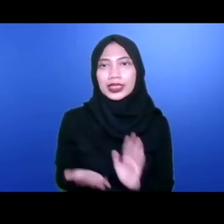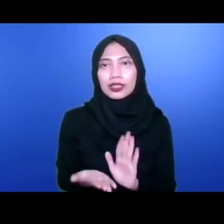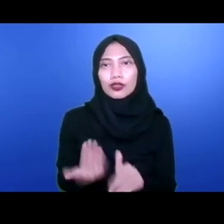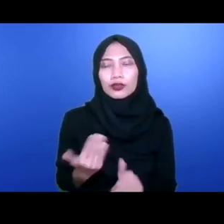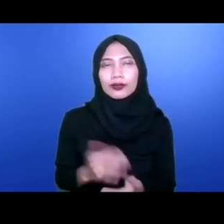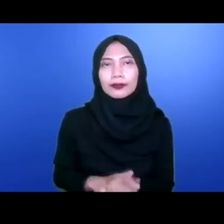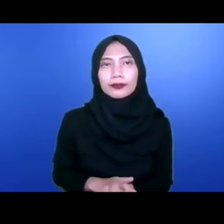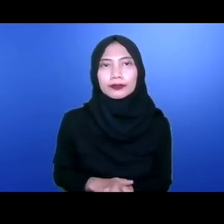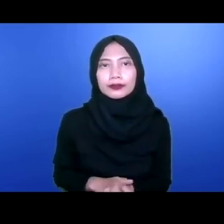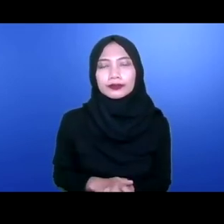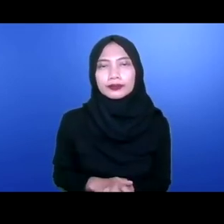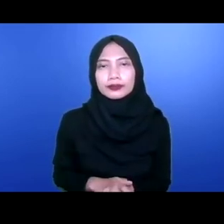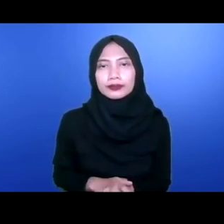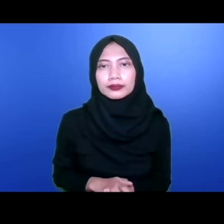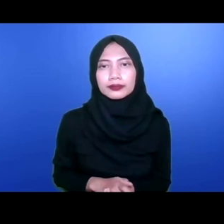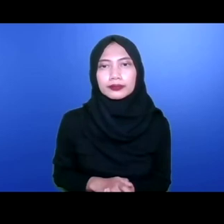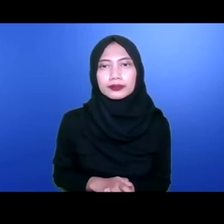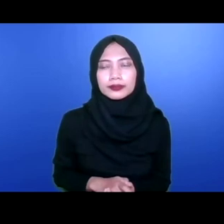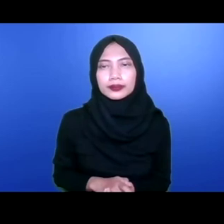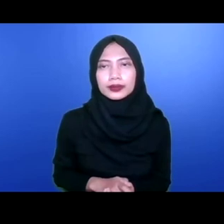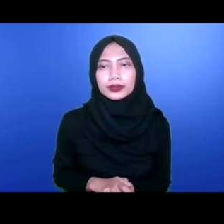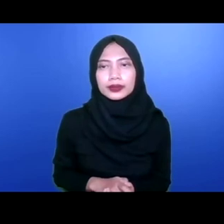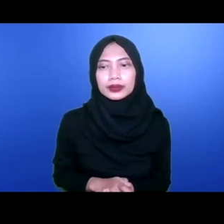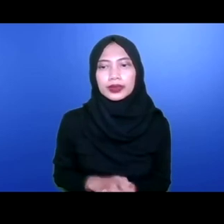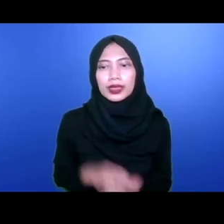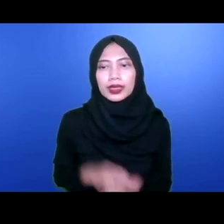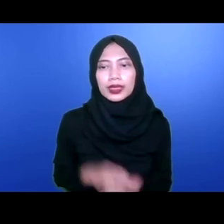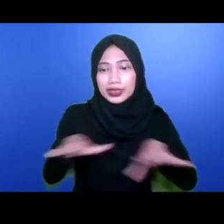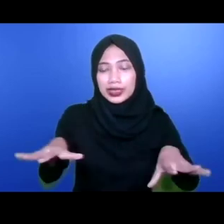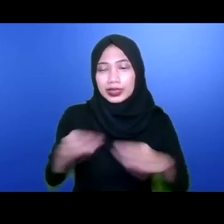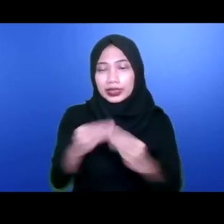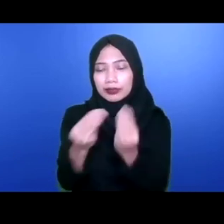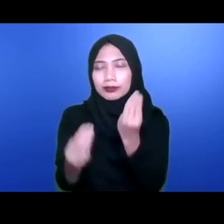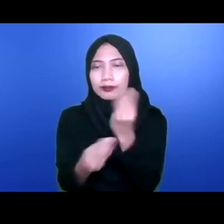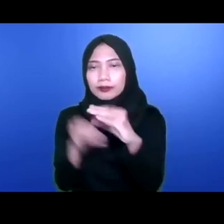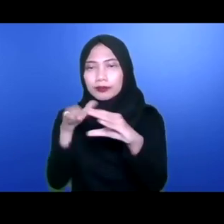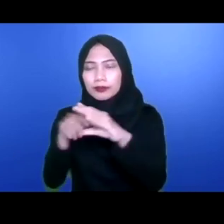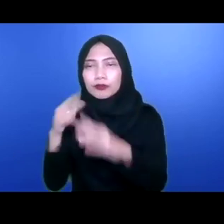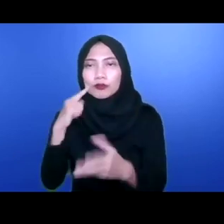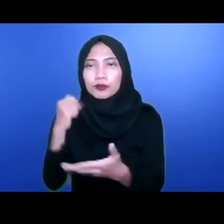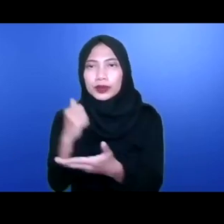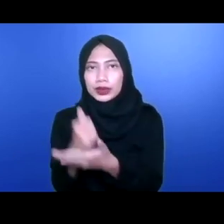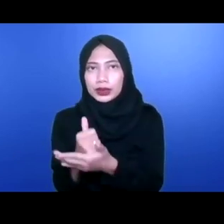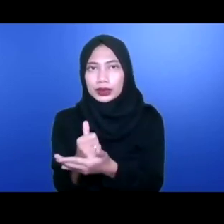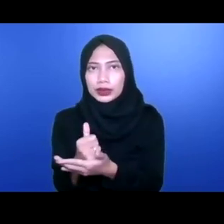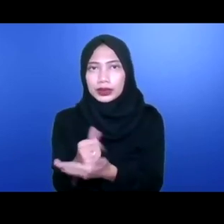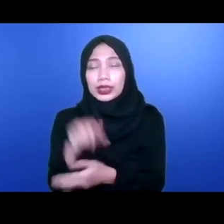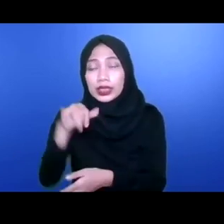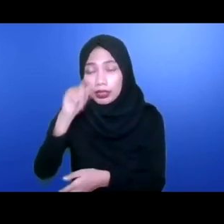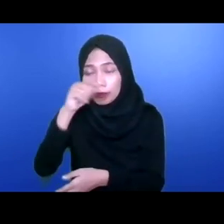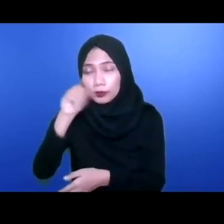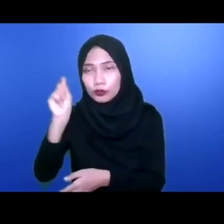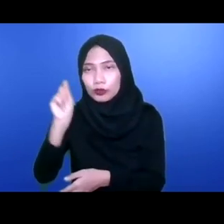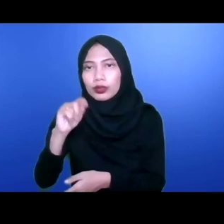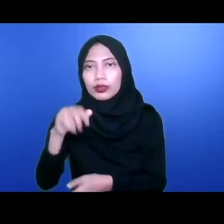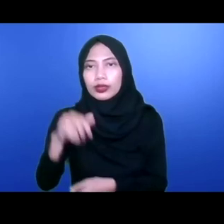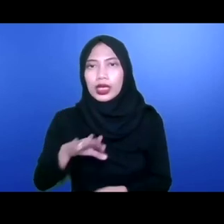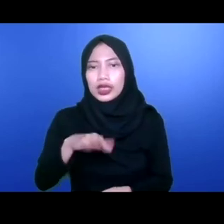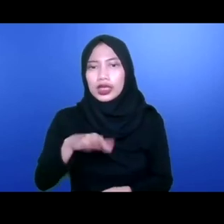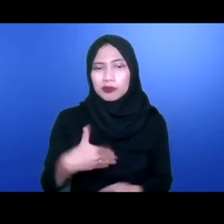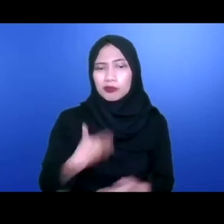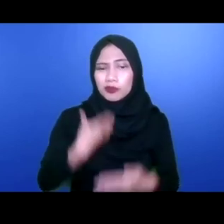adalah jaringan agen sebagai salah satu komponen terpenting dalam inklusi keuangan. Saat ini masih, tapi yang akan datang mungkin tidak